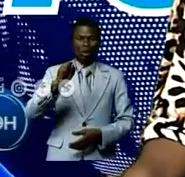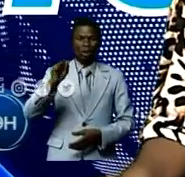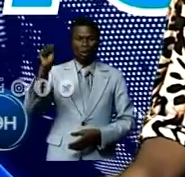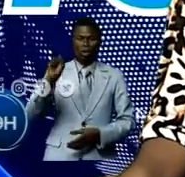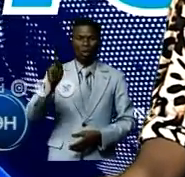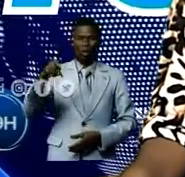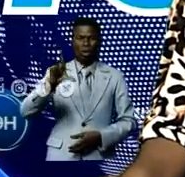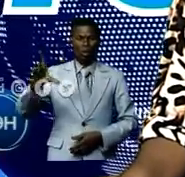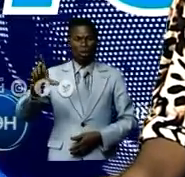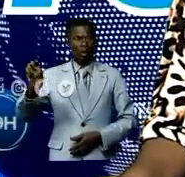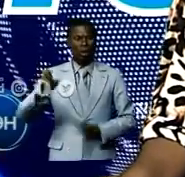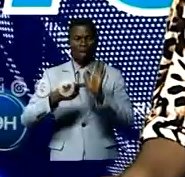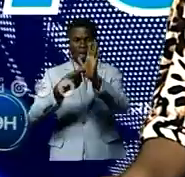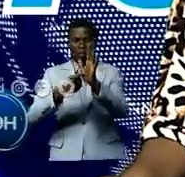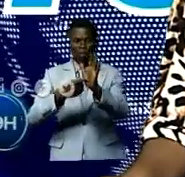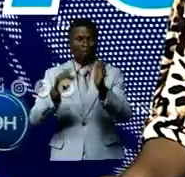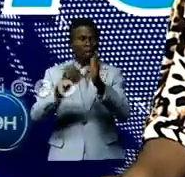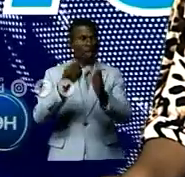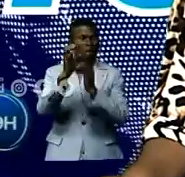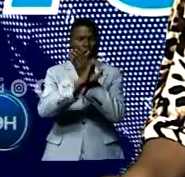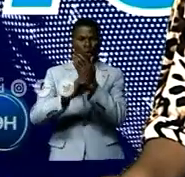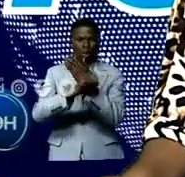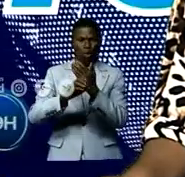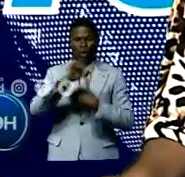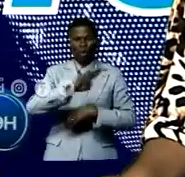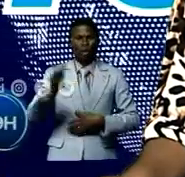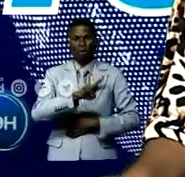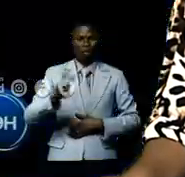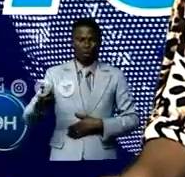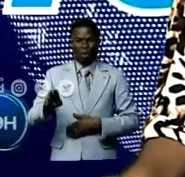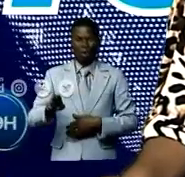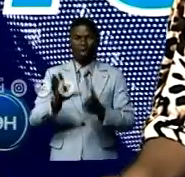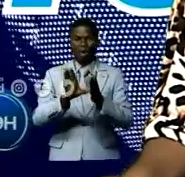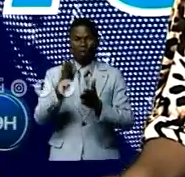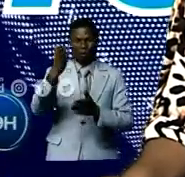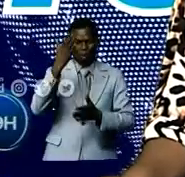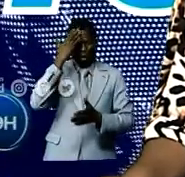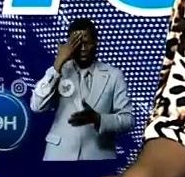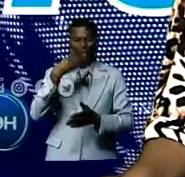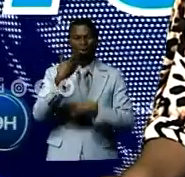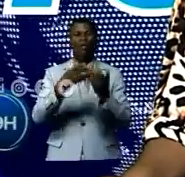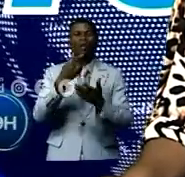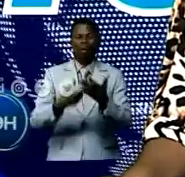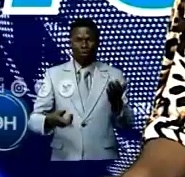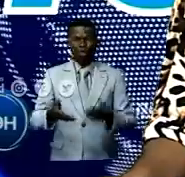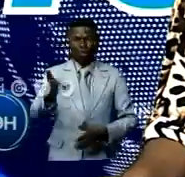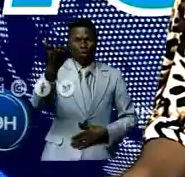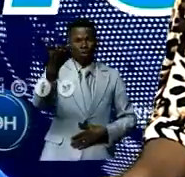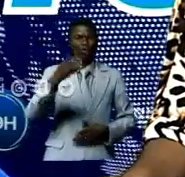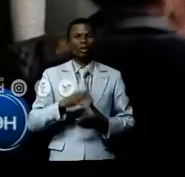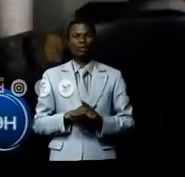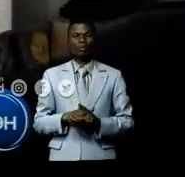présenté dans le 6 août 2022. Jojo Ndibou nous explique le contenu de son